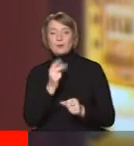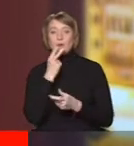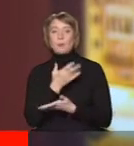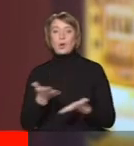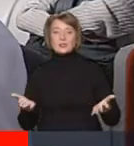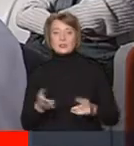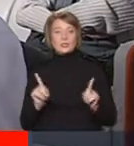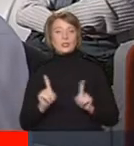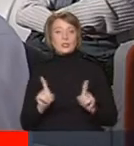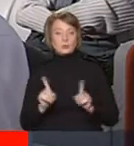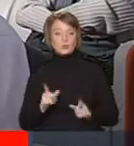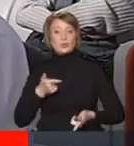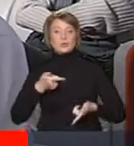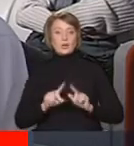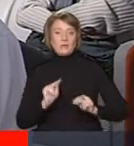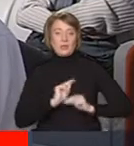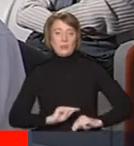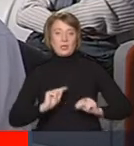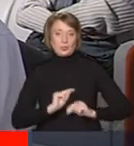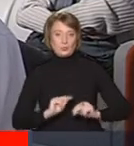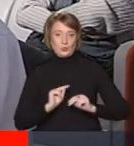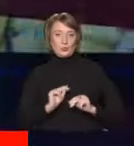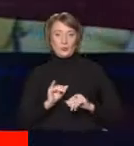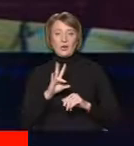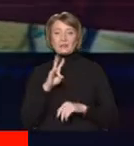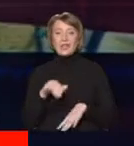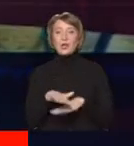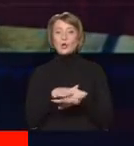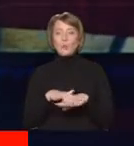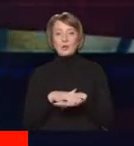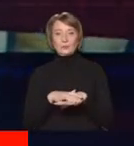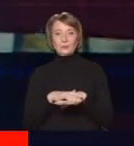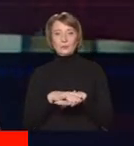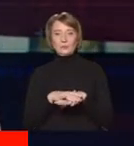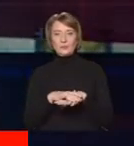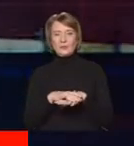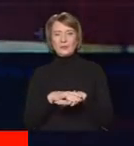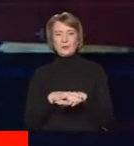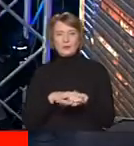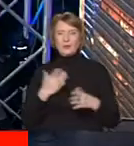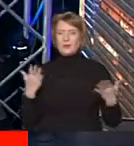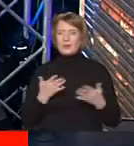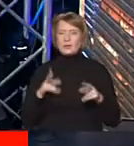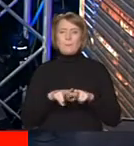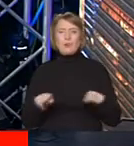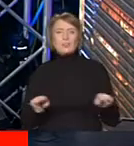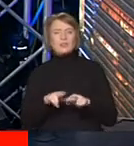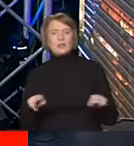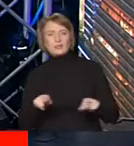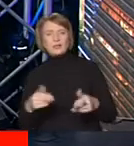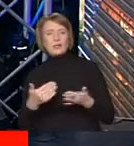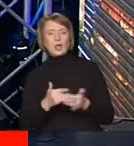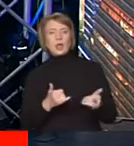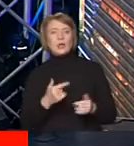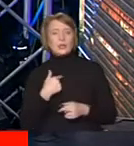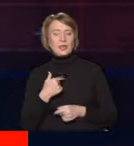так, що справді ми працюємо на громаду. Я, знаєте, я без... Це не в плані якогось там прибідняння чи якогось... Я відносно забезпечена